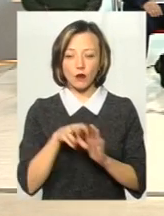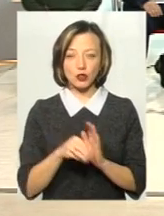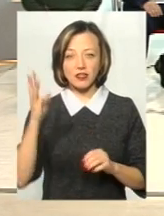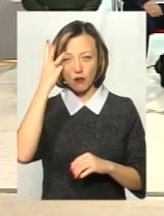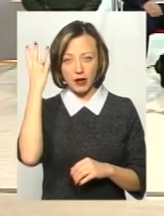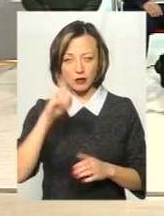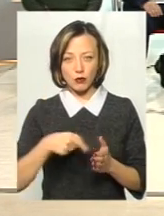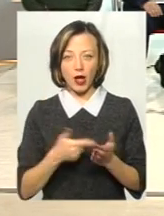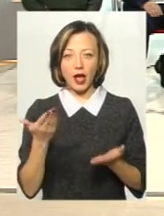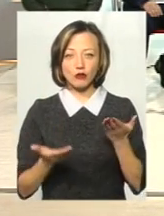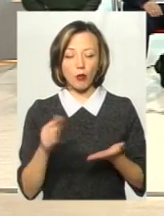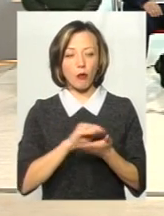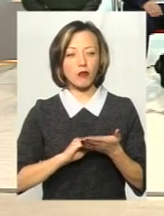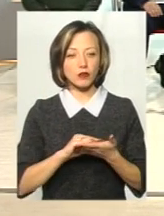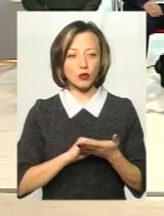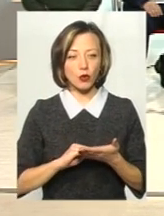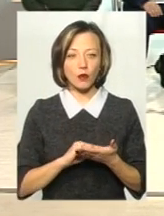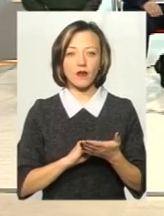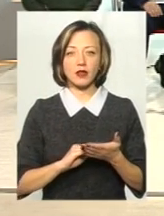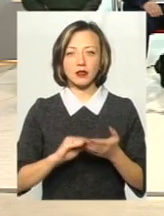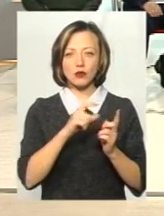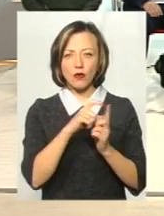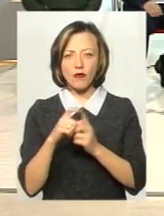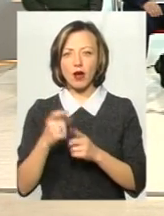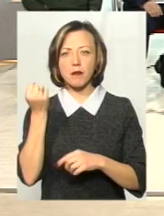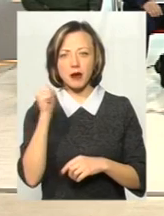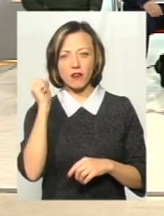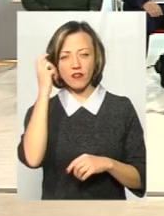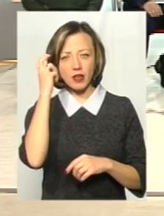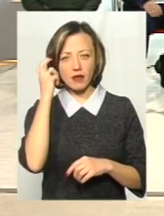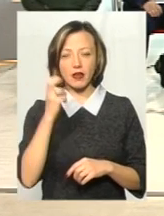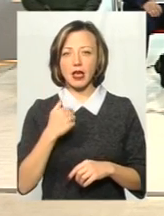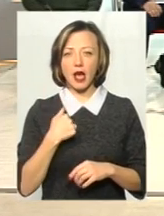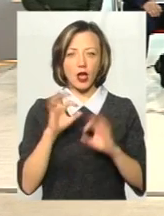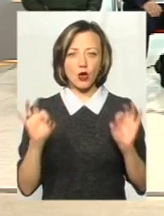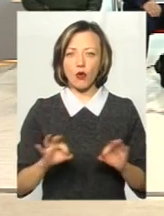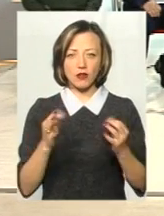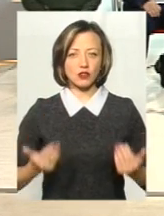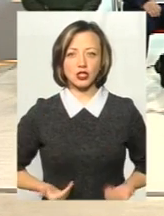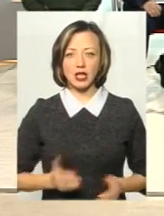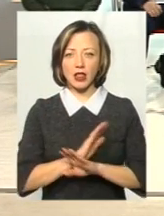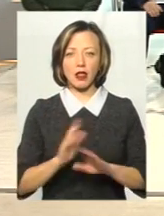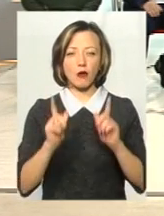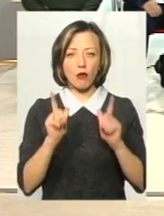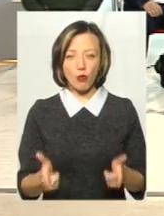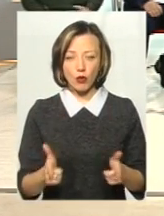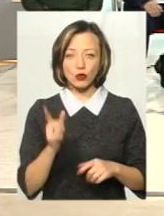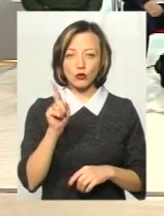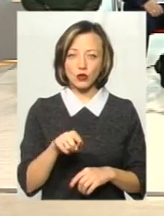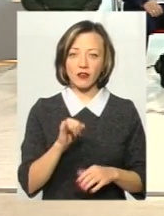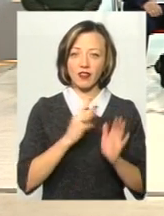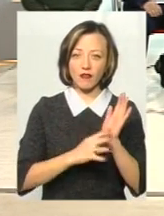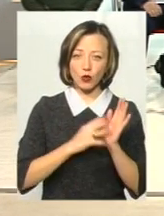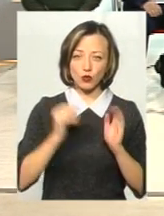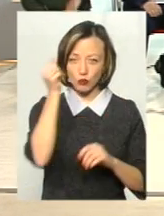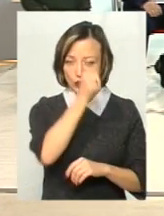Хмельницькому. Якщо повторювати мантру, що, ви знаєте, перемогли в Києві, то я ніколи в житті не погоджуся, тому що і в